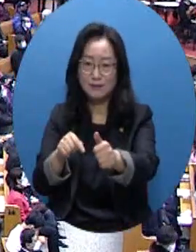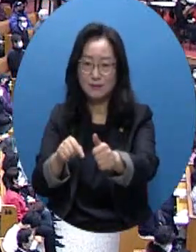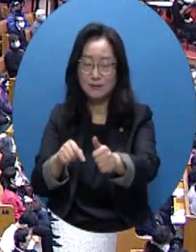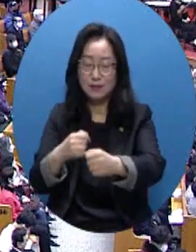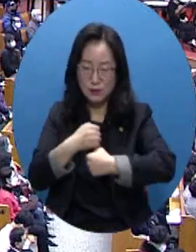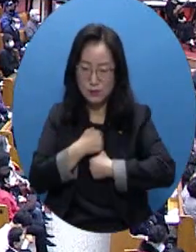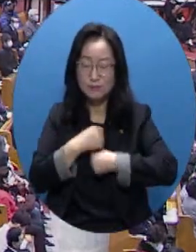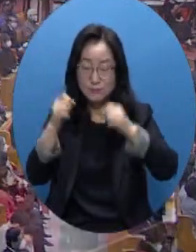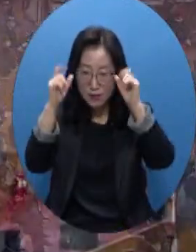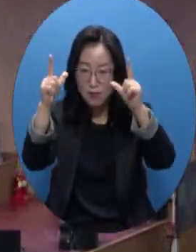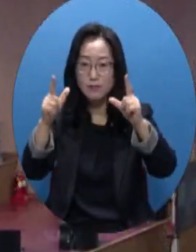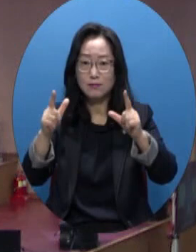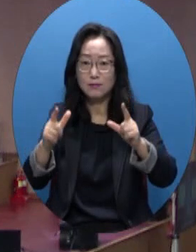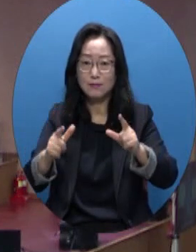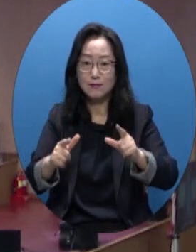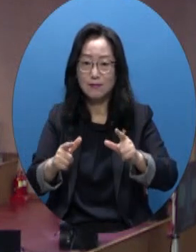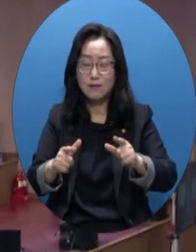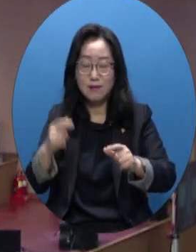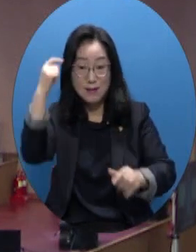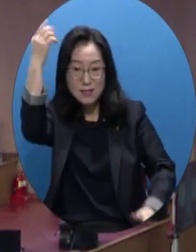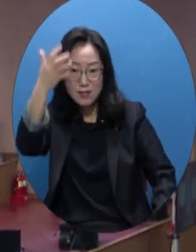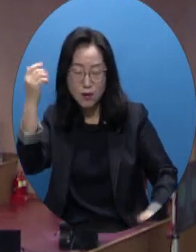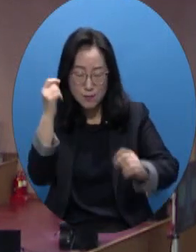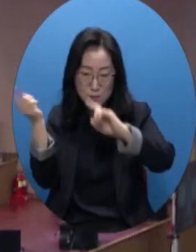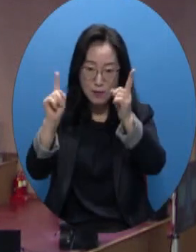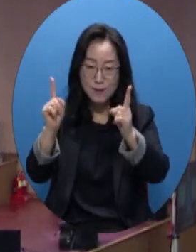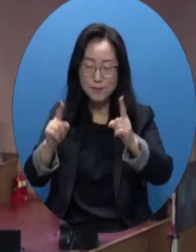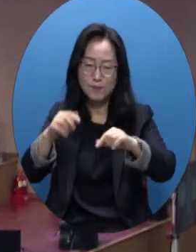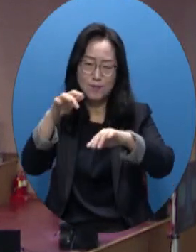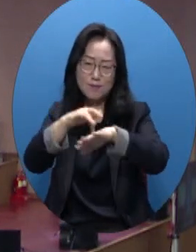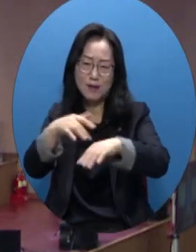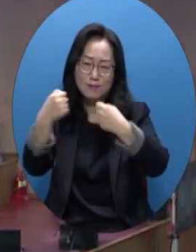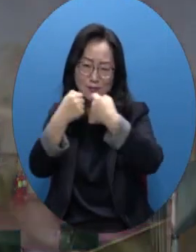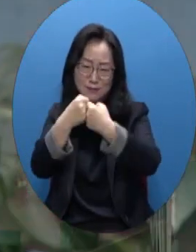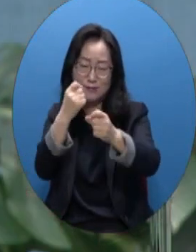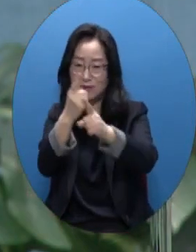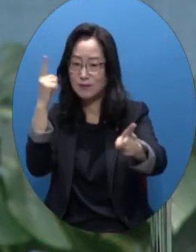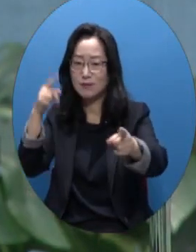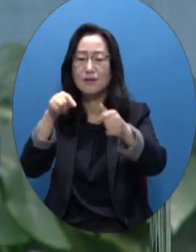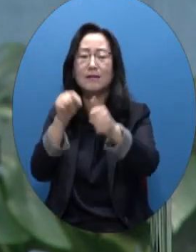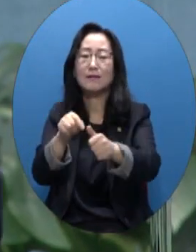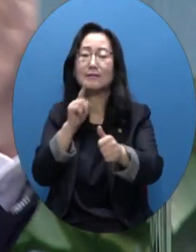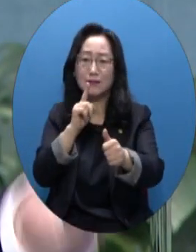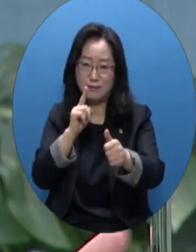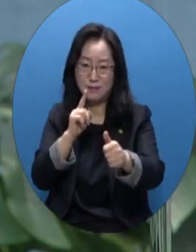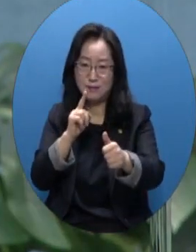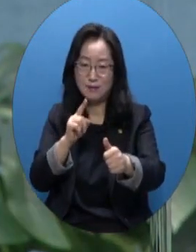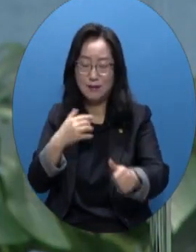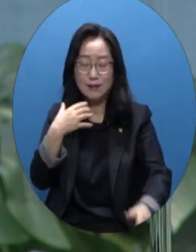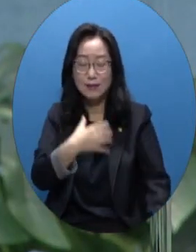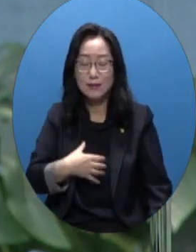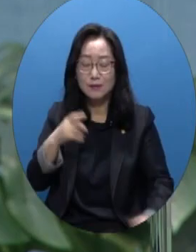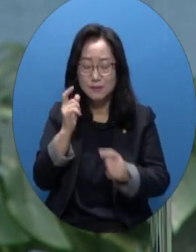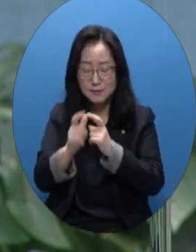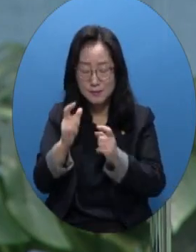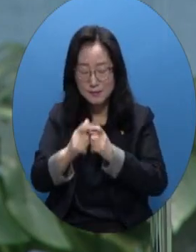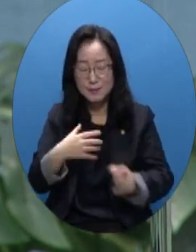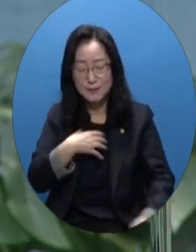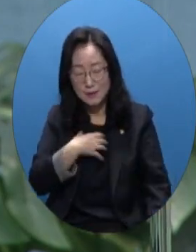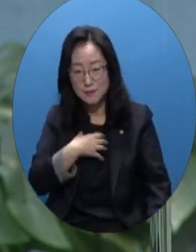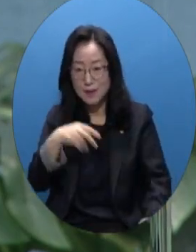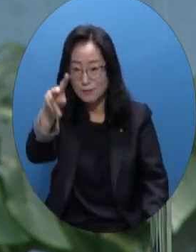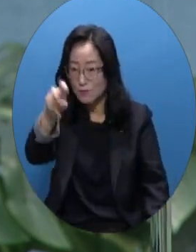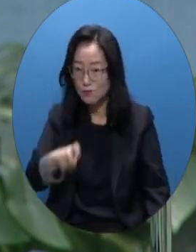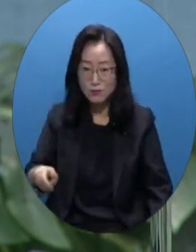그지 나라 깨어라 연결어 껴서 마귀와 싸워 승리하고 쥐 말씀하셨습니다 염려 근심 걱정